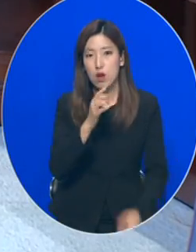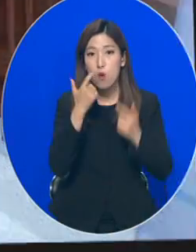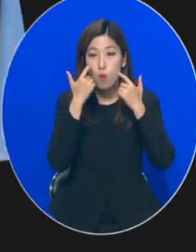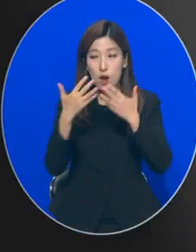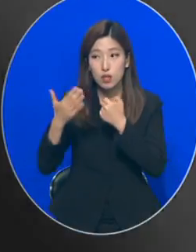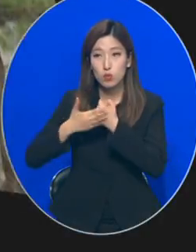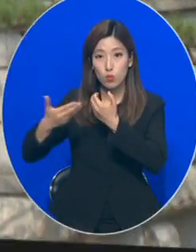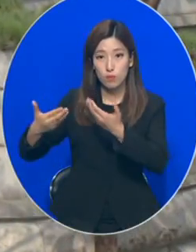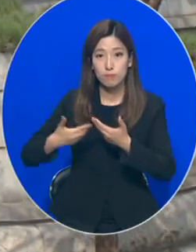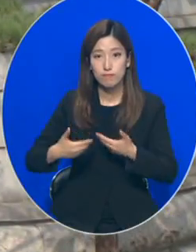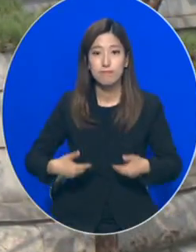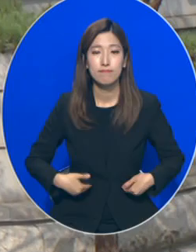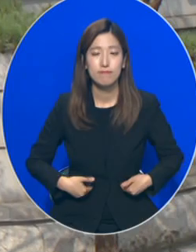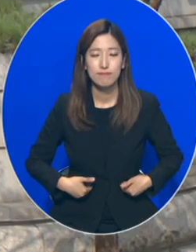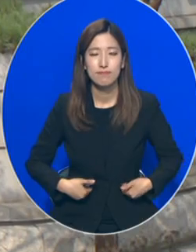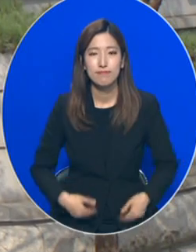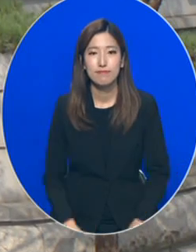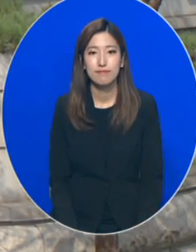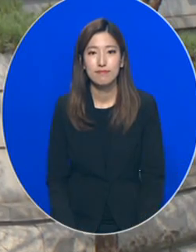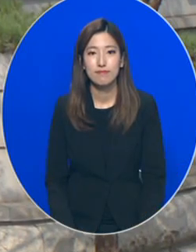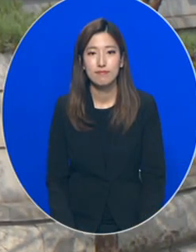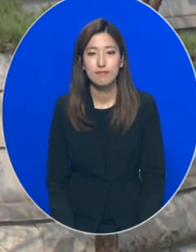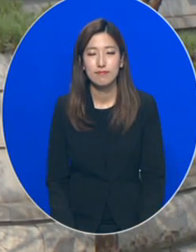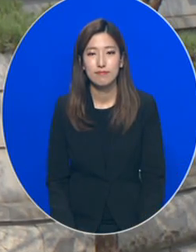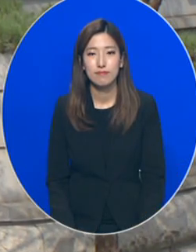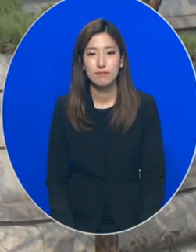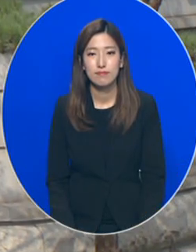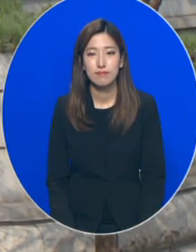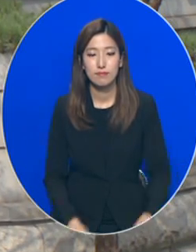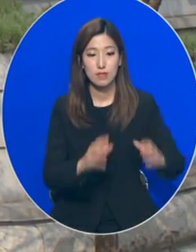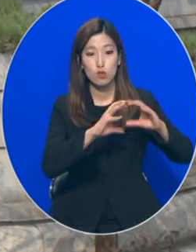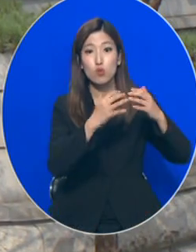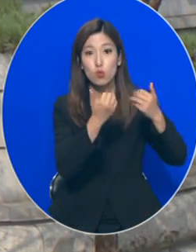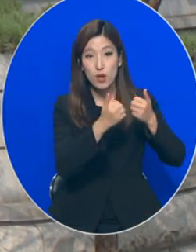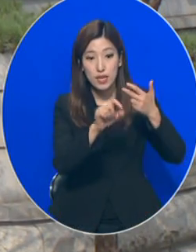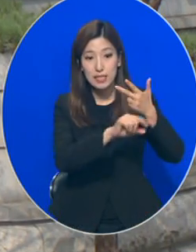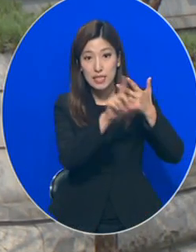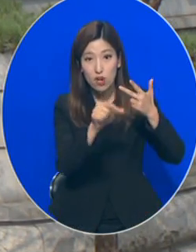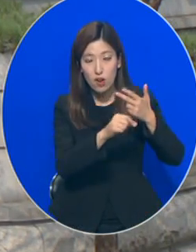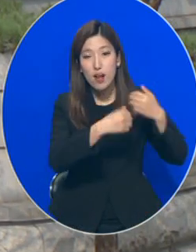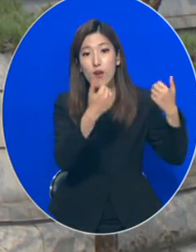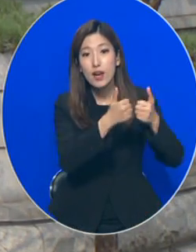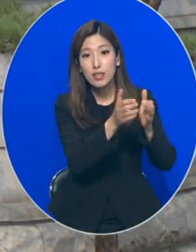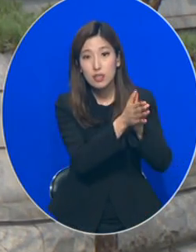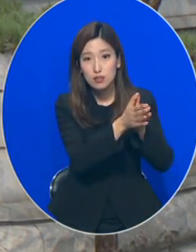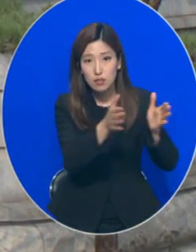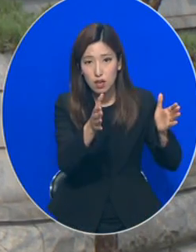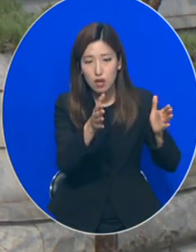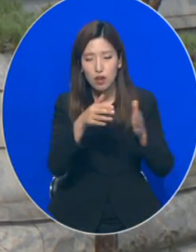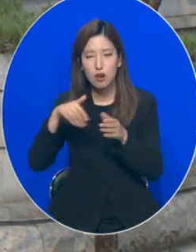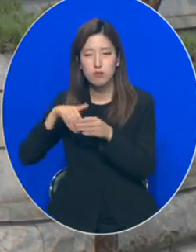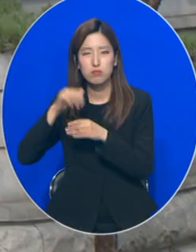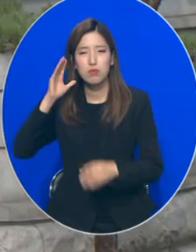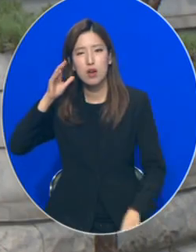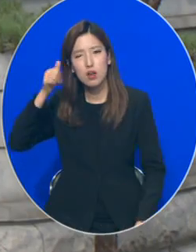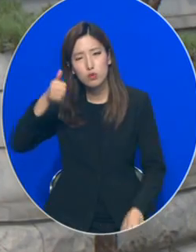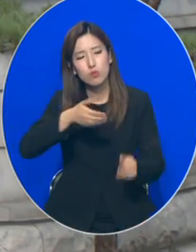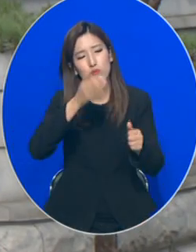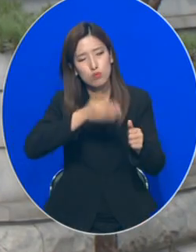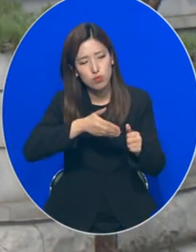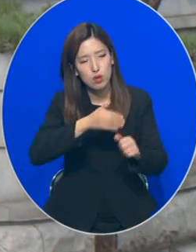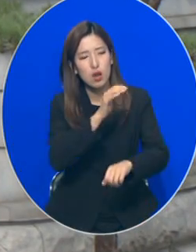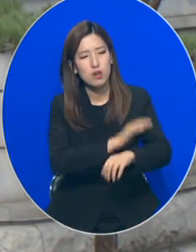덧붙였습니다. 7월 임시국회가 시작된 가운데 문 대통령은 협치의 절실함을 거듭 당부했습니다.